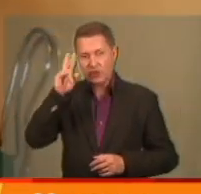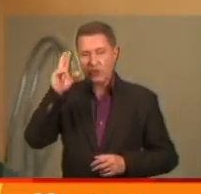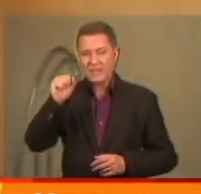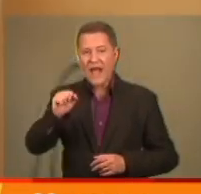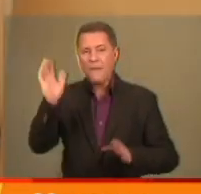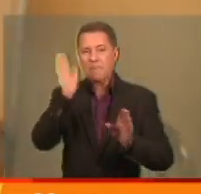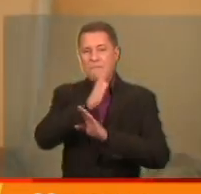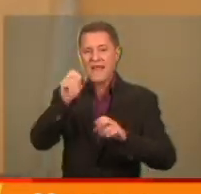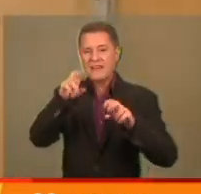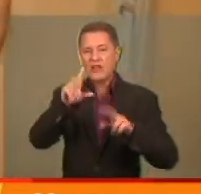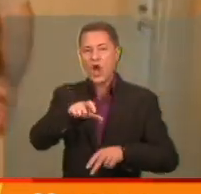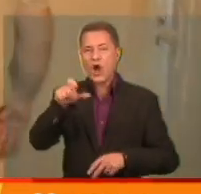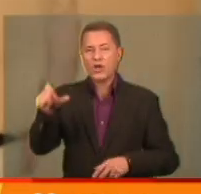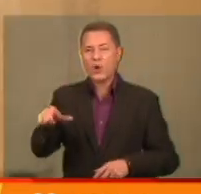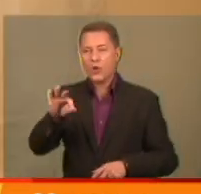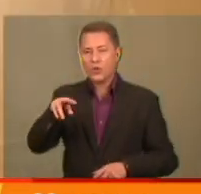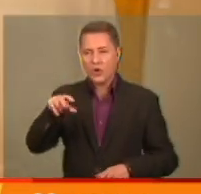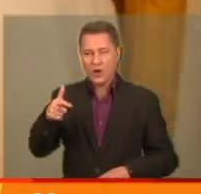метеоролога. Здравствуйте.